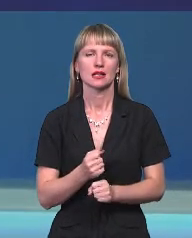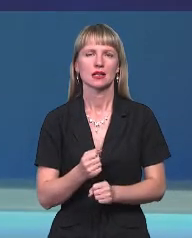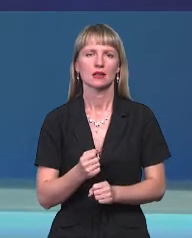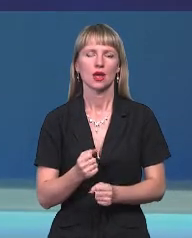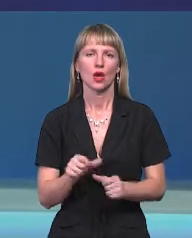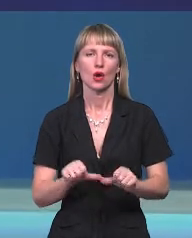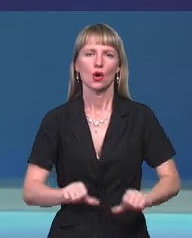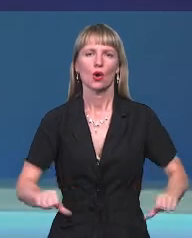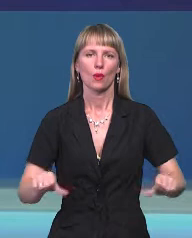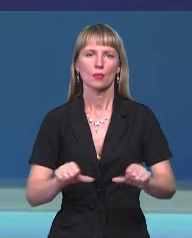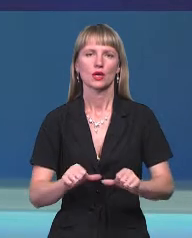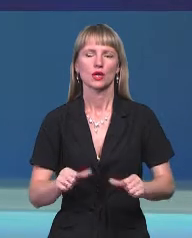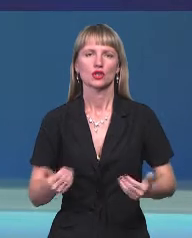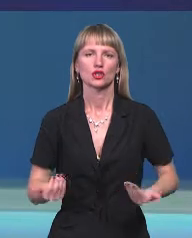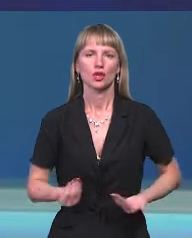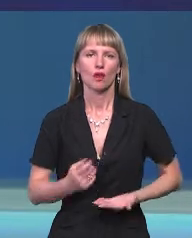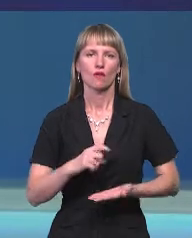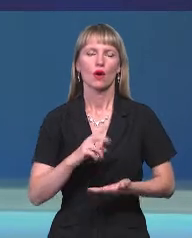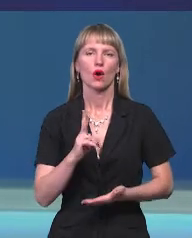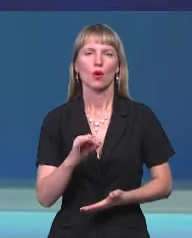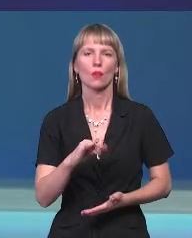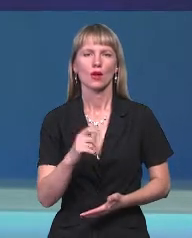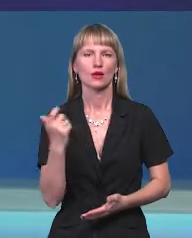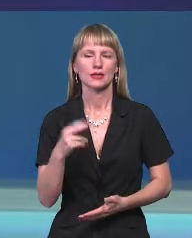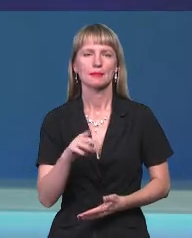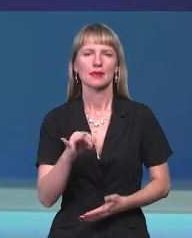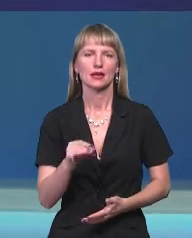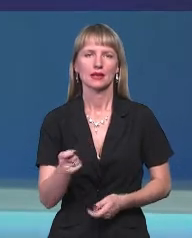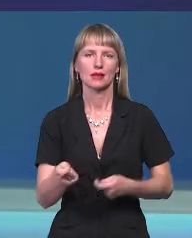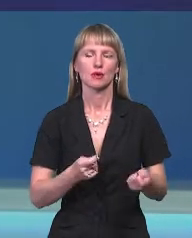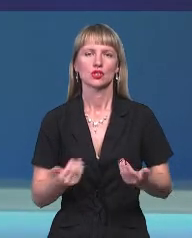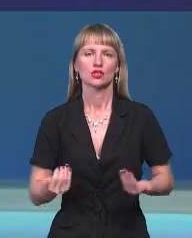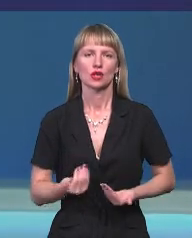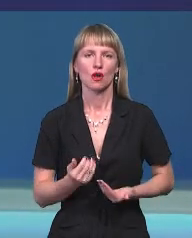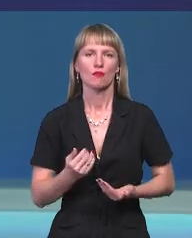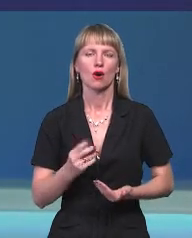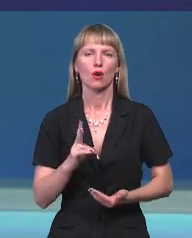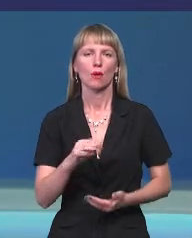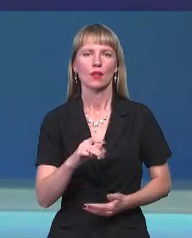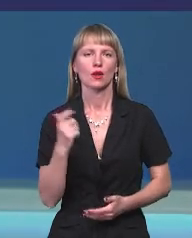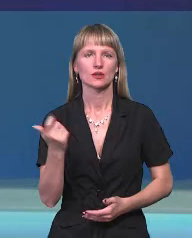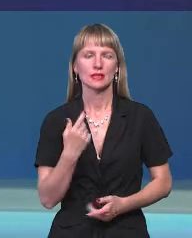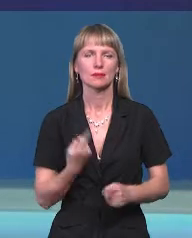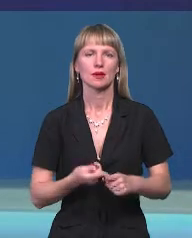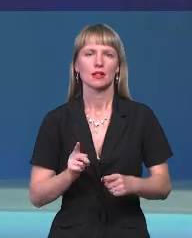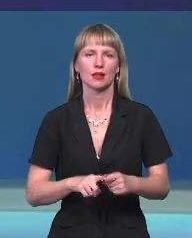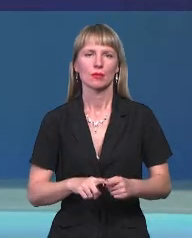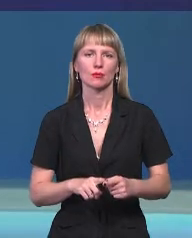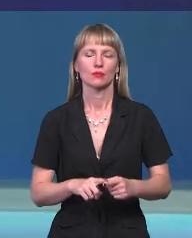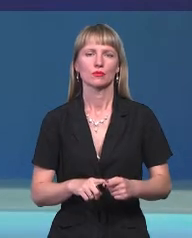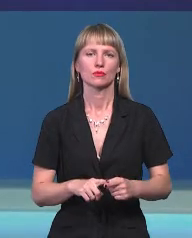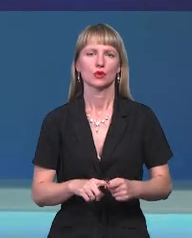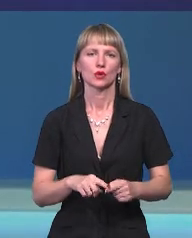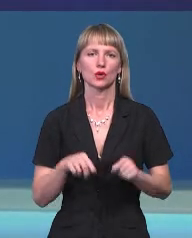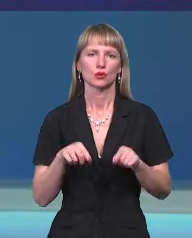комісії житлово-комунального господарства при департаменті житлово-комунального господарства. Тому